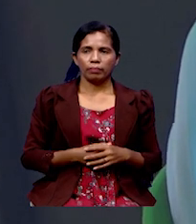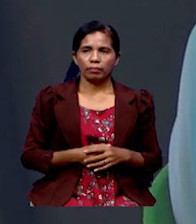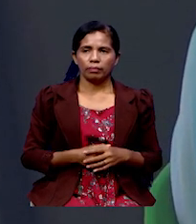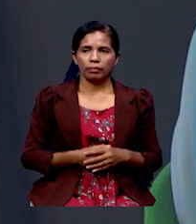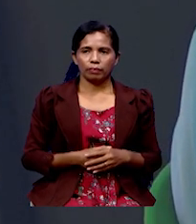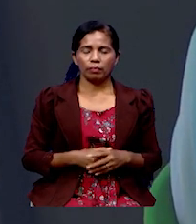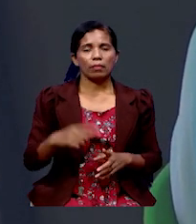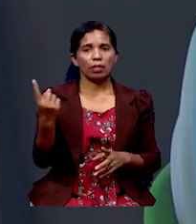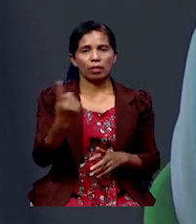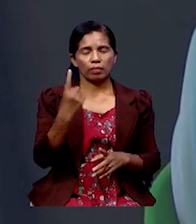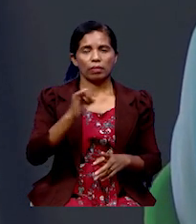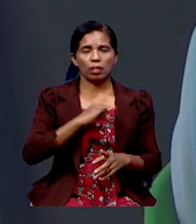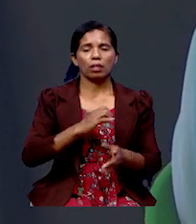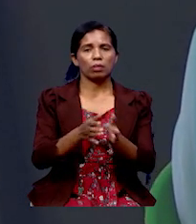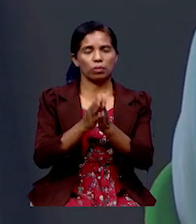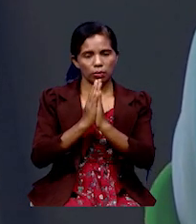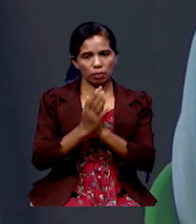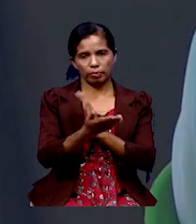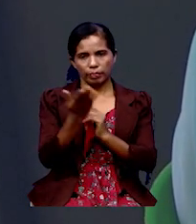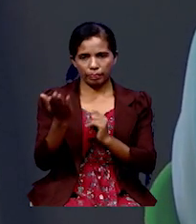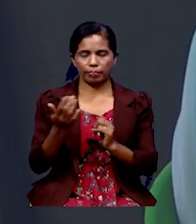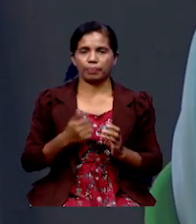Na fate na husu ba alin sira